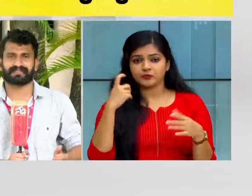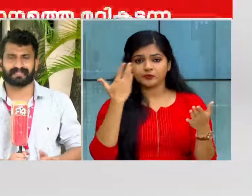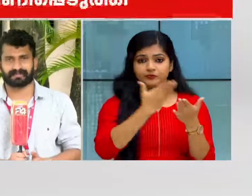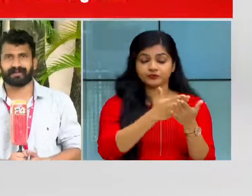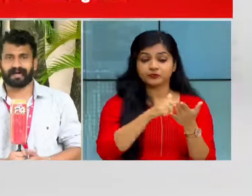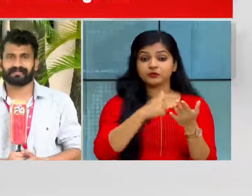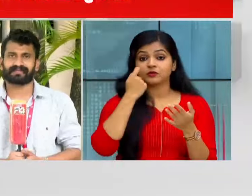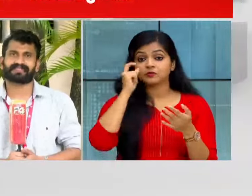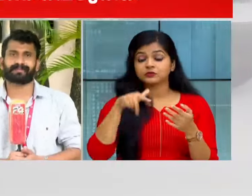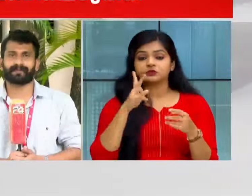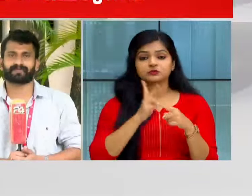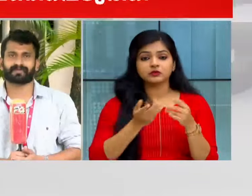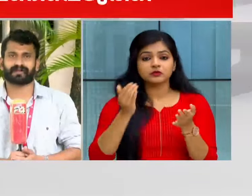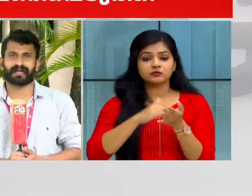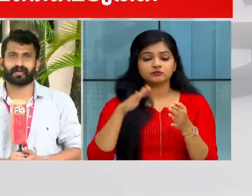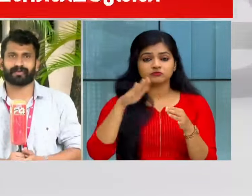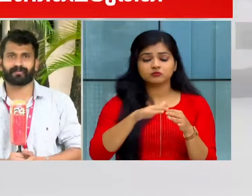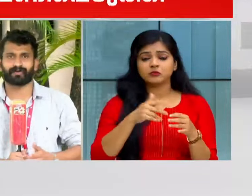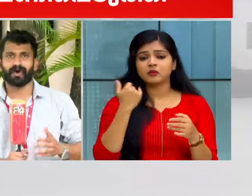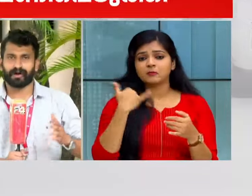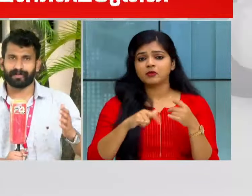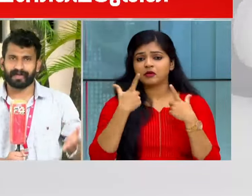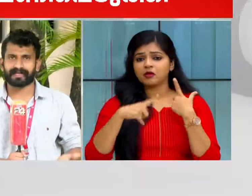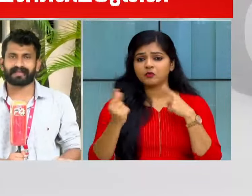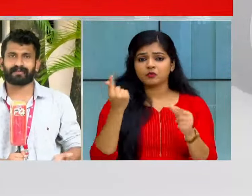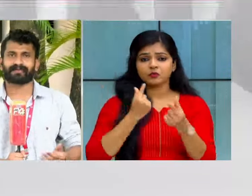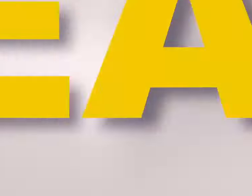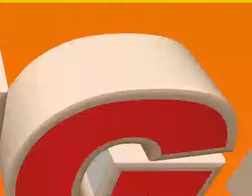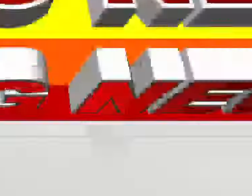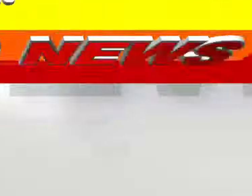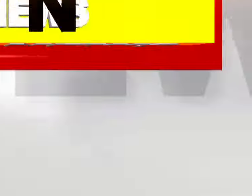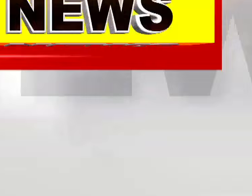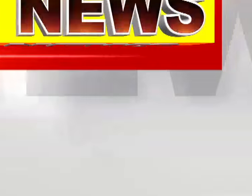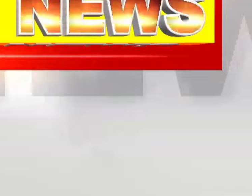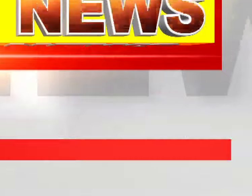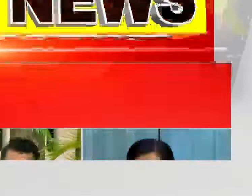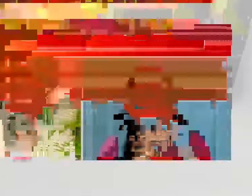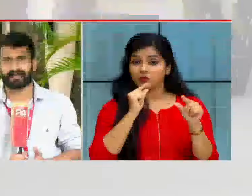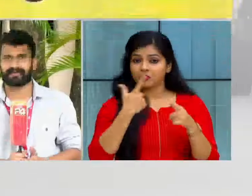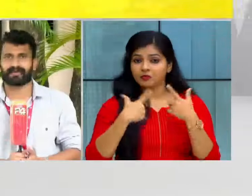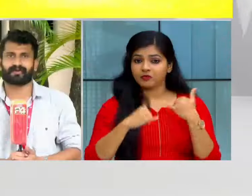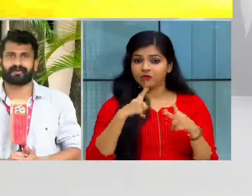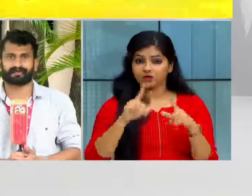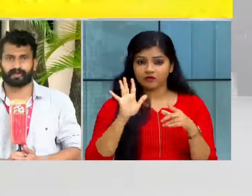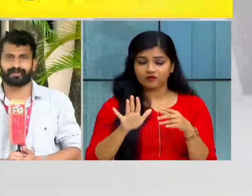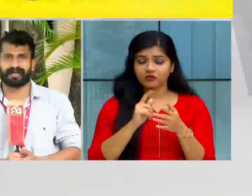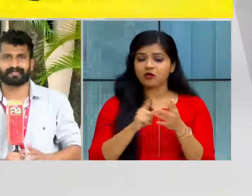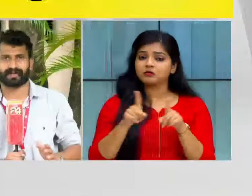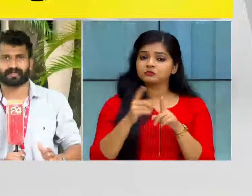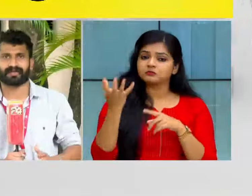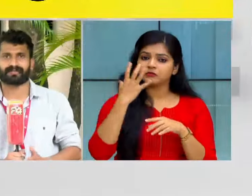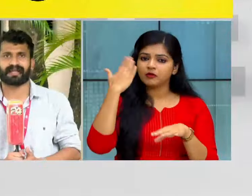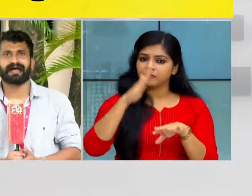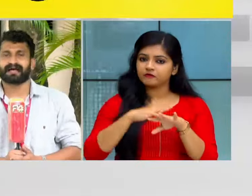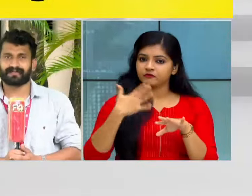വന്നതിനുശേഷം ഇത്തരത്തിൽ അസഭ്യം പറഞ്ഞു എന്നുള്ളതാണ് ആരോപണം ഒരു മേയർക്കെതിരെ പോലും ഇത്തരത്തിൽ പറഞ്ഞ ആൾ തനിക്കെതിരെയും പറയും എന്നുള്ളതിൽ ഒരു സംശയവുമില്ല എന്ന്